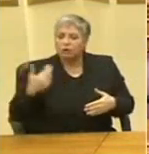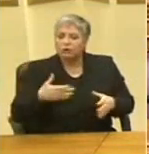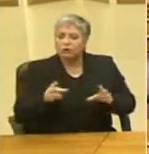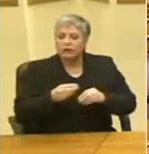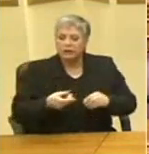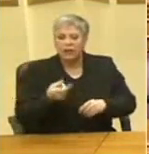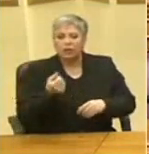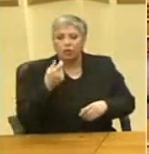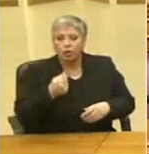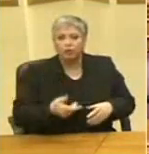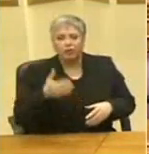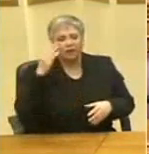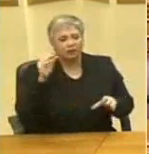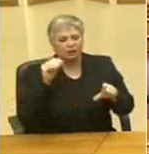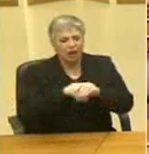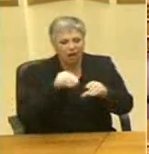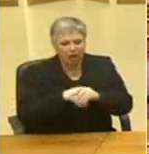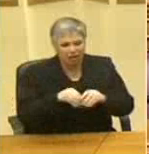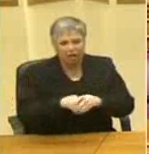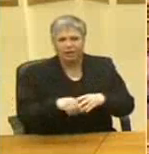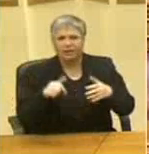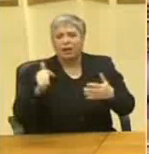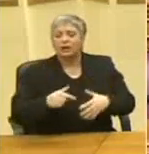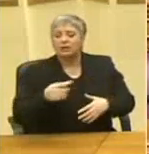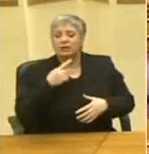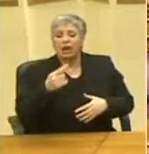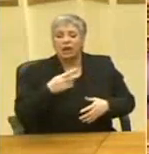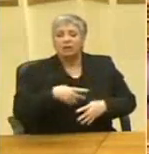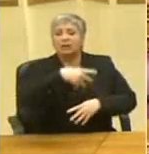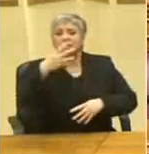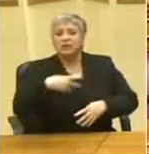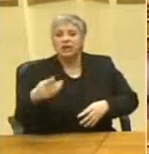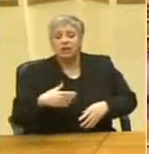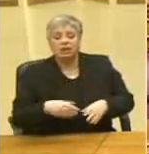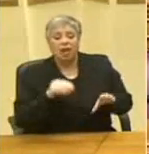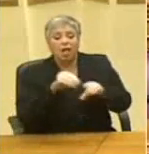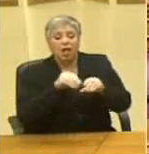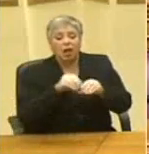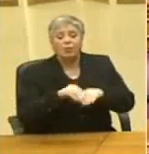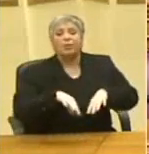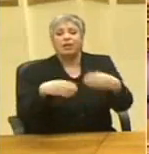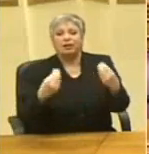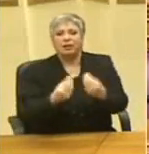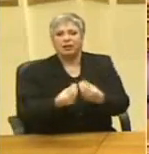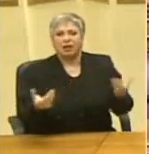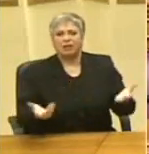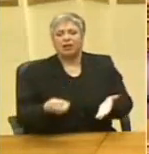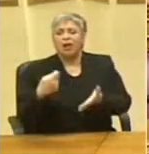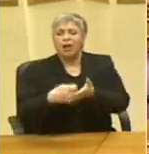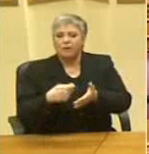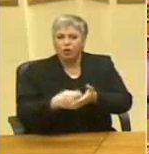επενδύσεις. Λέγατε ο ΣΥΡΙΖΑ και επενδύσεις είναι δύο ανώμια ασύμβατα πράγματα. Φορολογία. Όλα αυτά. Όλα